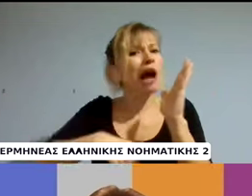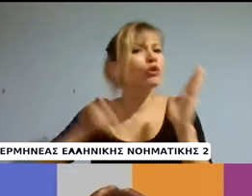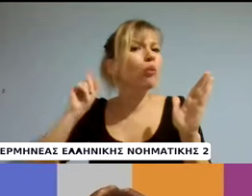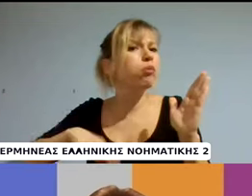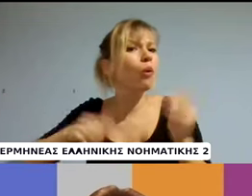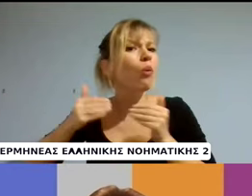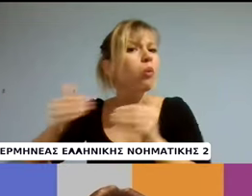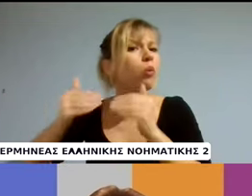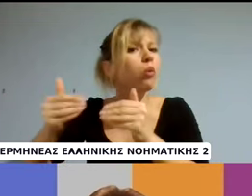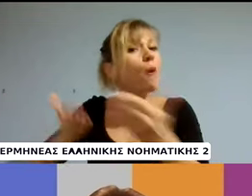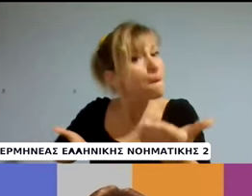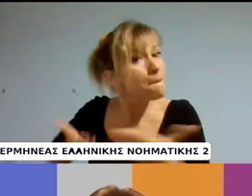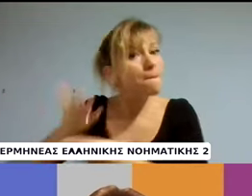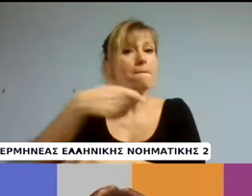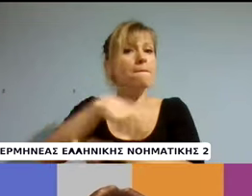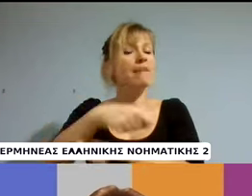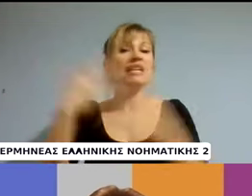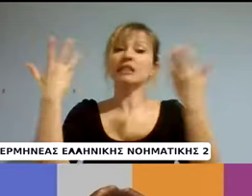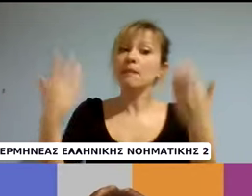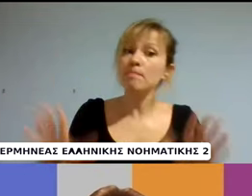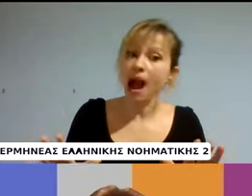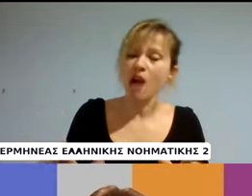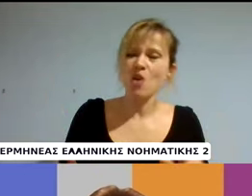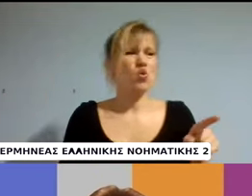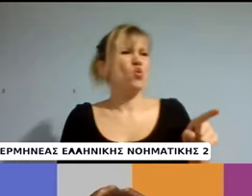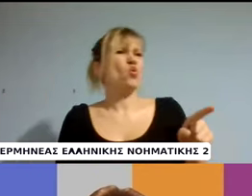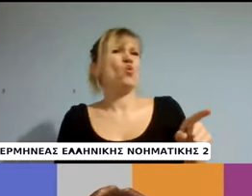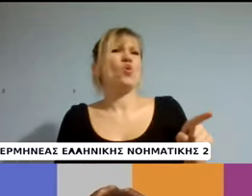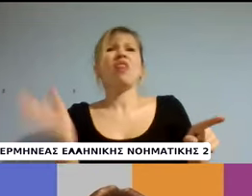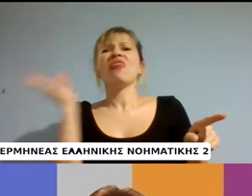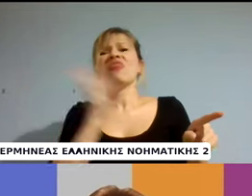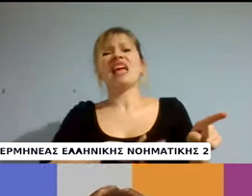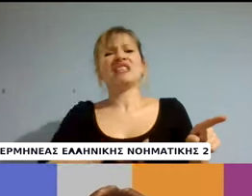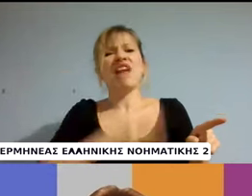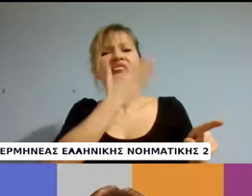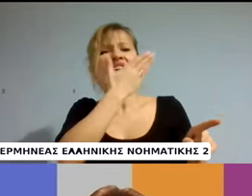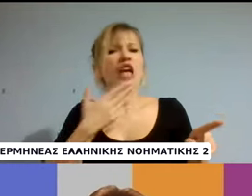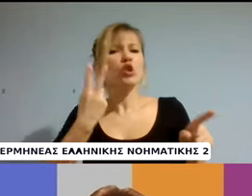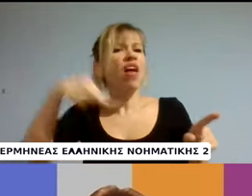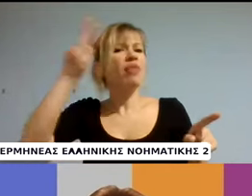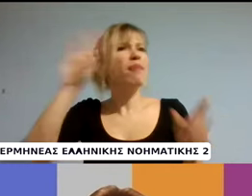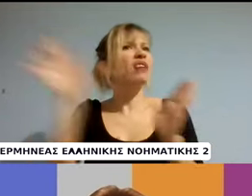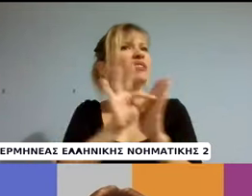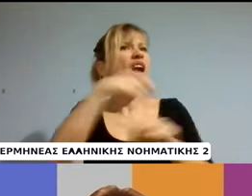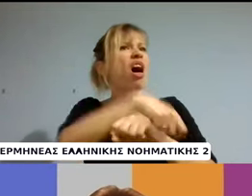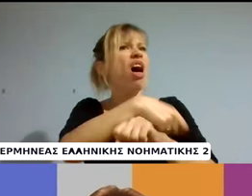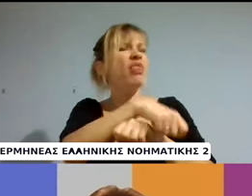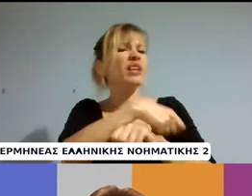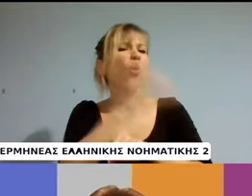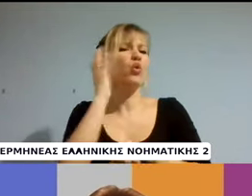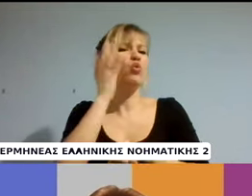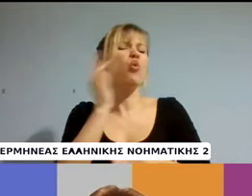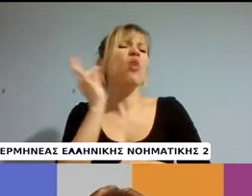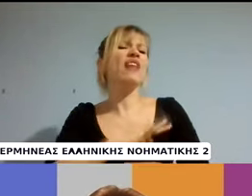Εδώ κάποιος θα μπορούσε να έλεγε στην αρχή ότι μα θα χαλάσεις τα διπλάσια αν πας σε δίκη κτλ. Τα ακούμε καμιά φορά